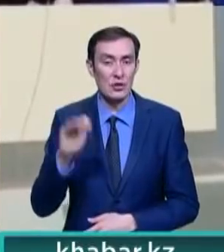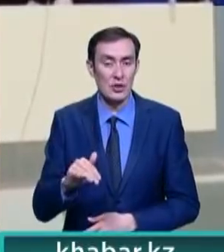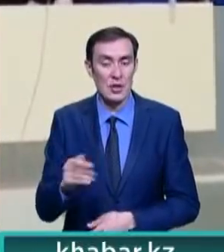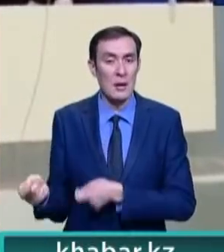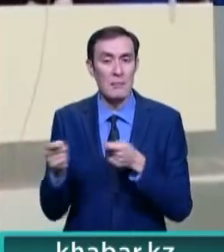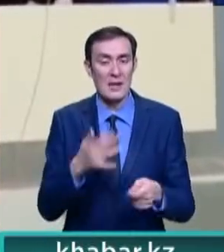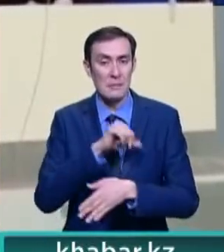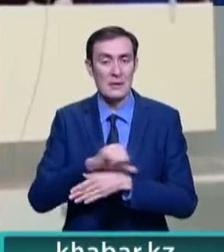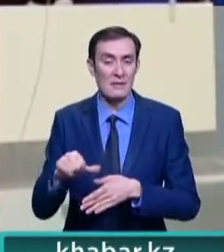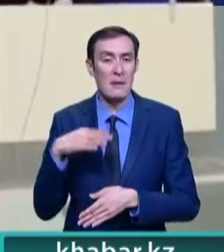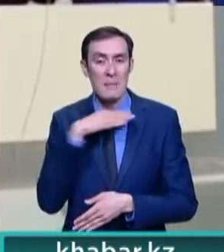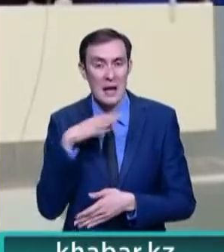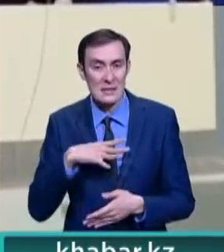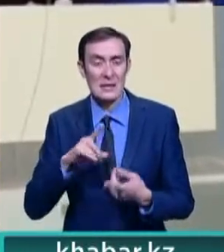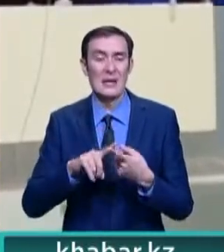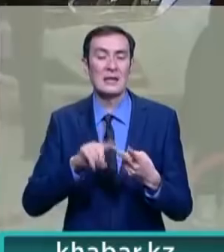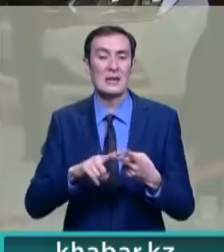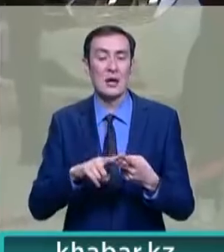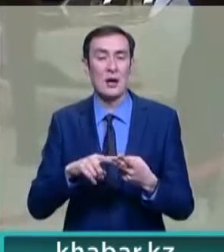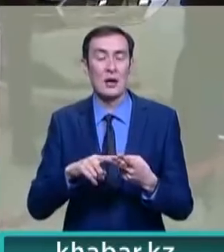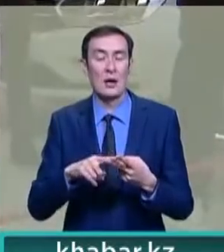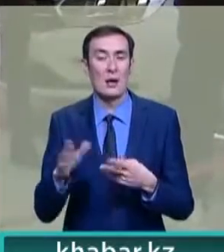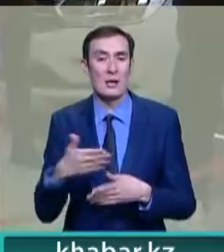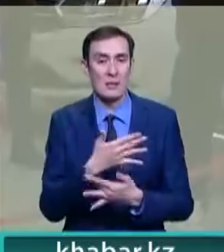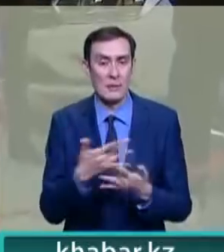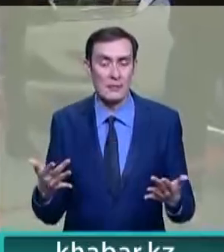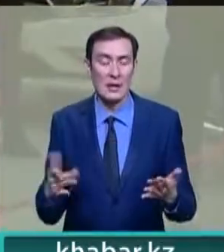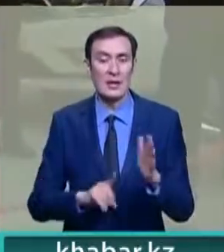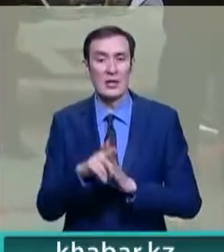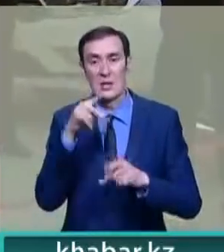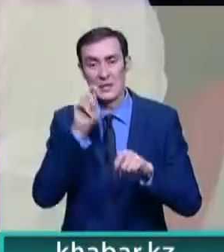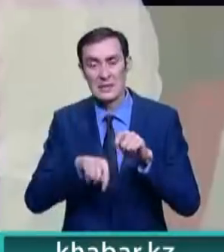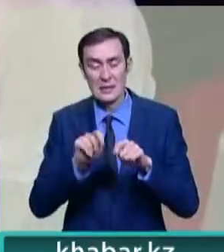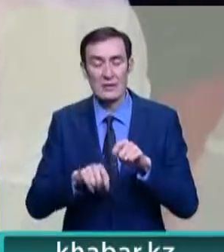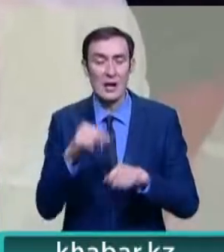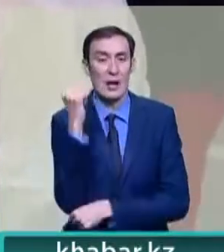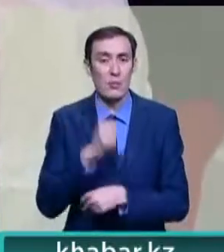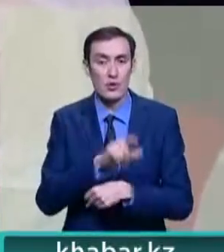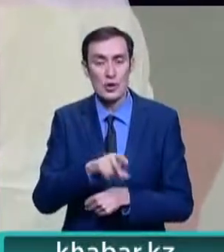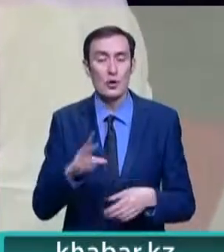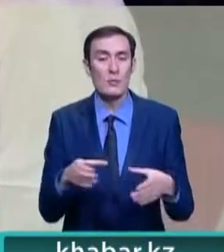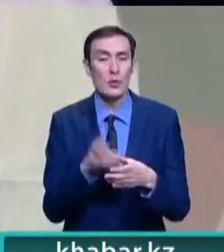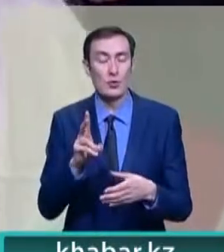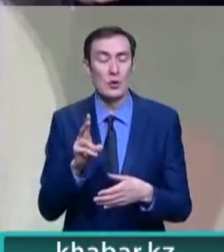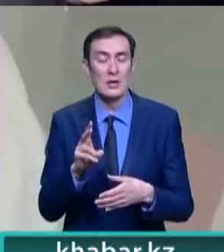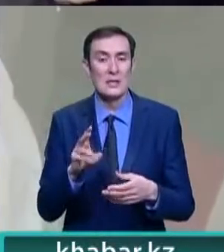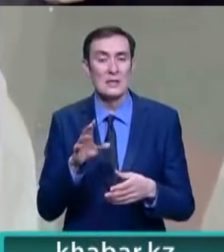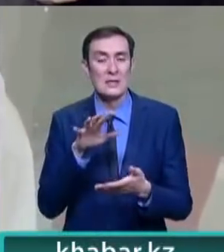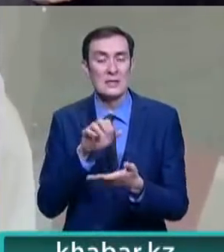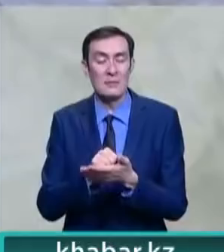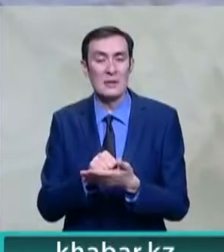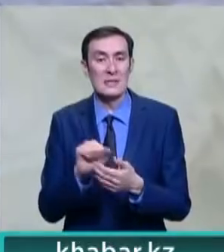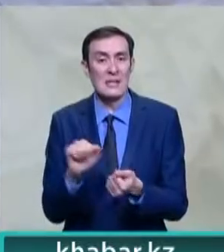партий импортированного мяса и морепродуктов. В Тяньцзине начали тестировать сотрудников предприятий, которые занимаются замороженной